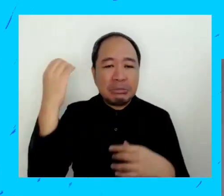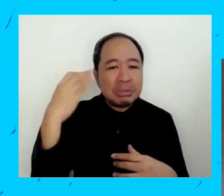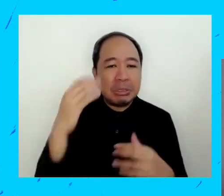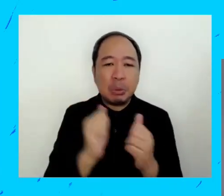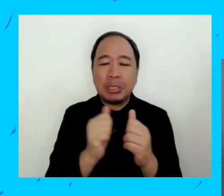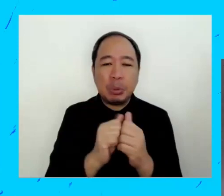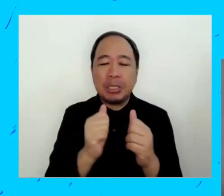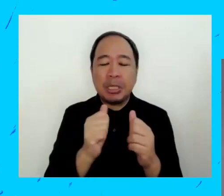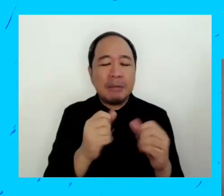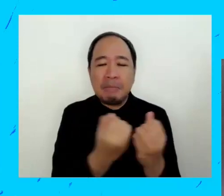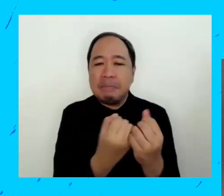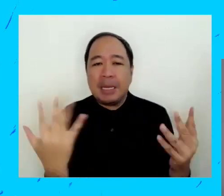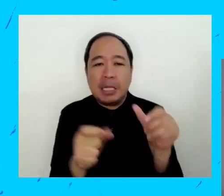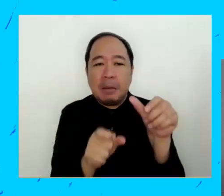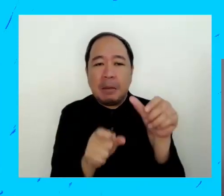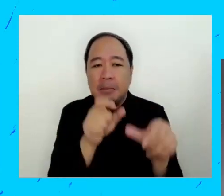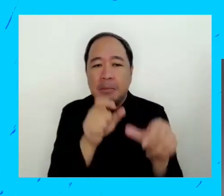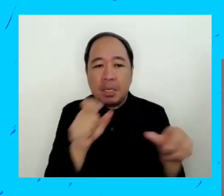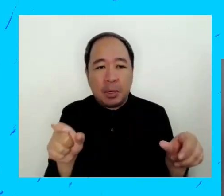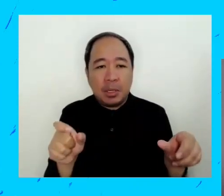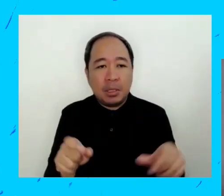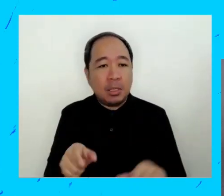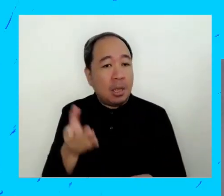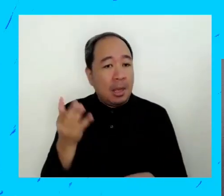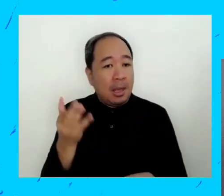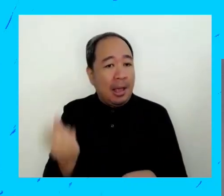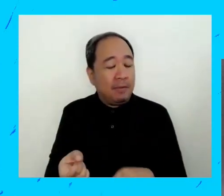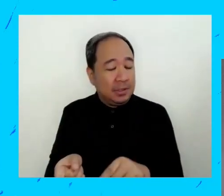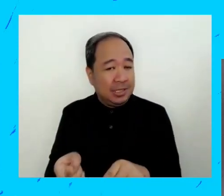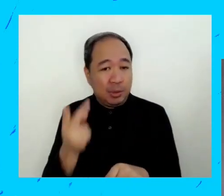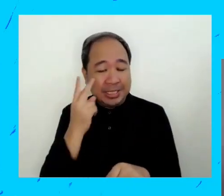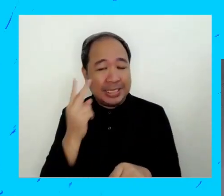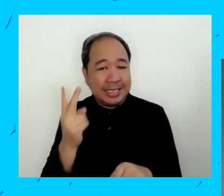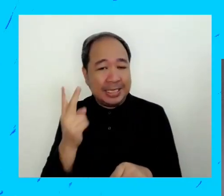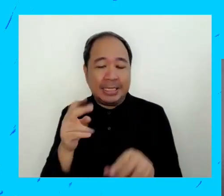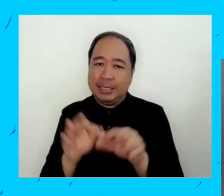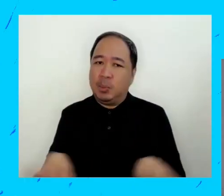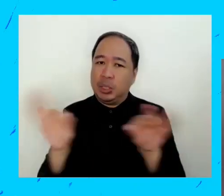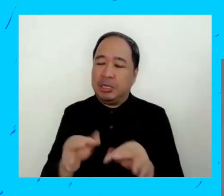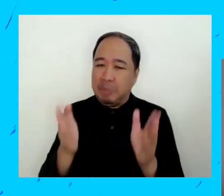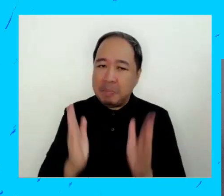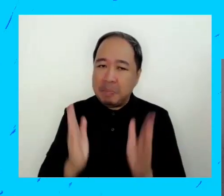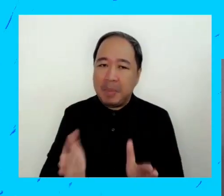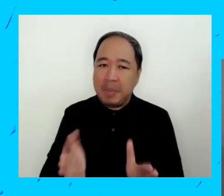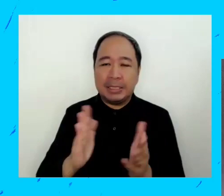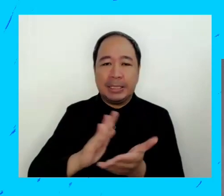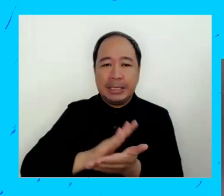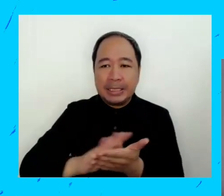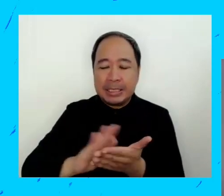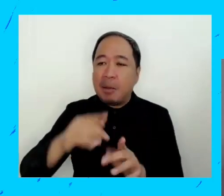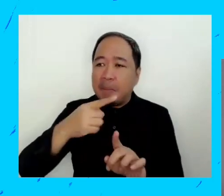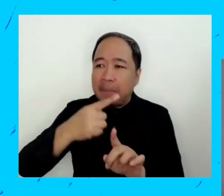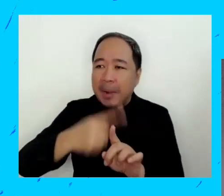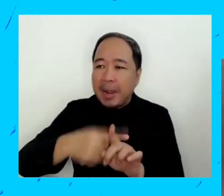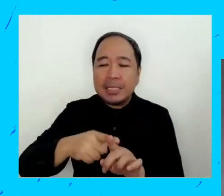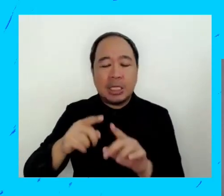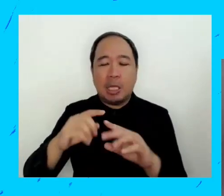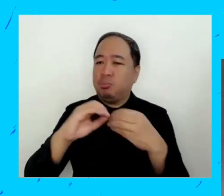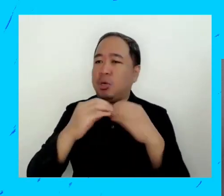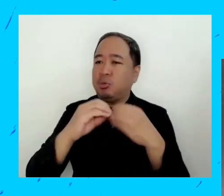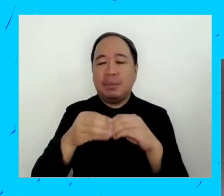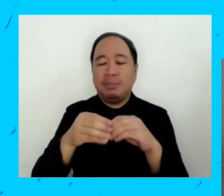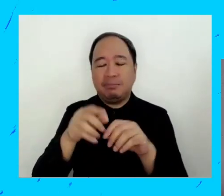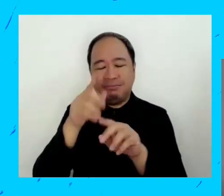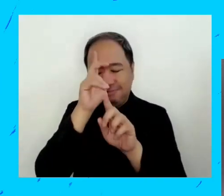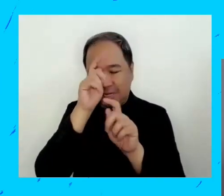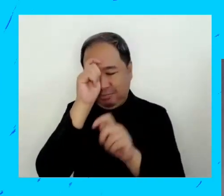les dortoirs, les salles de bain sont partagées. Donc, ce n'est seulement pas. Nous avons un problème d'hygiène et